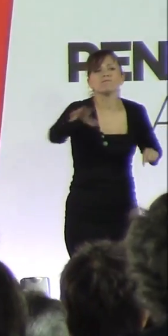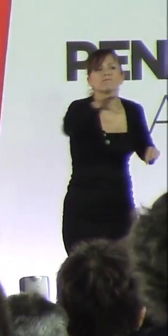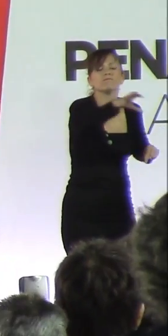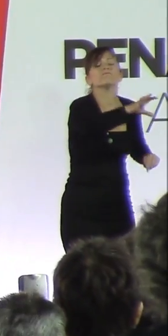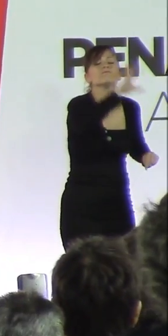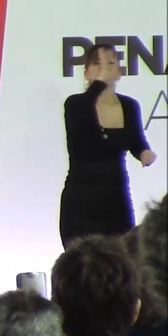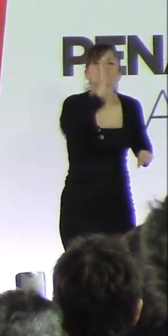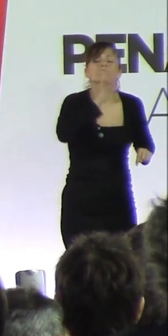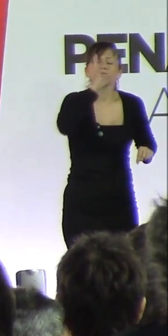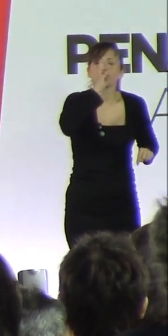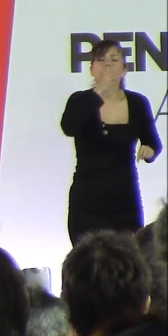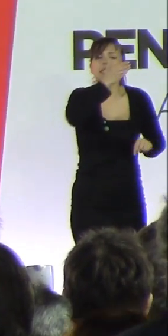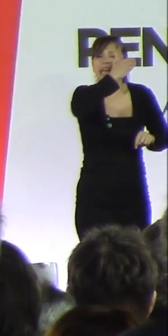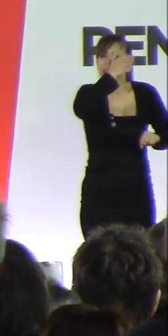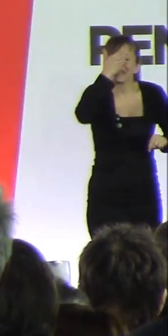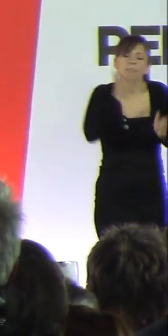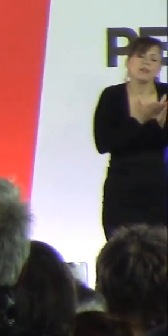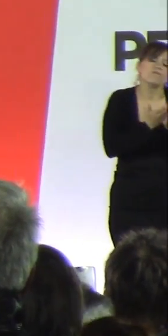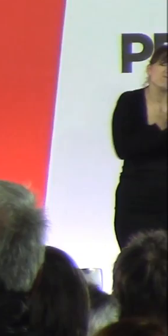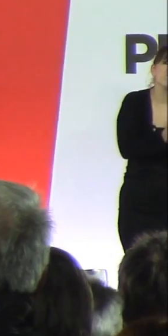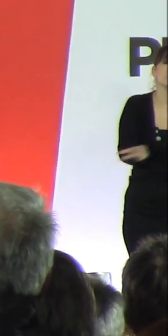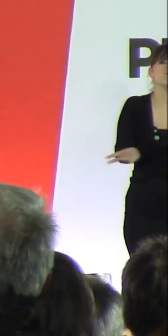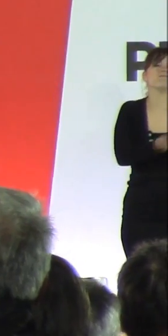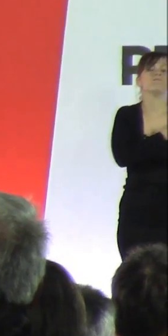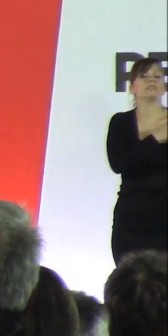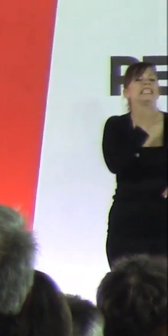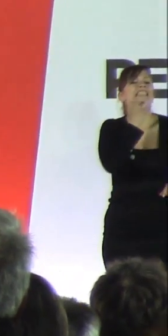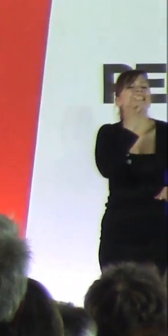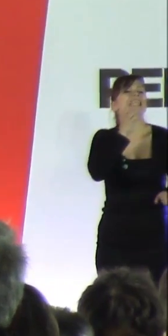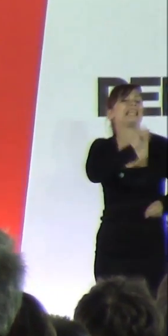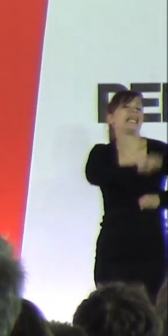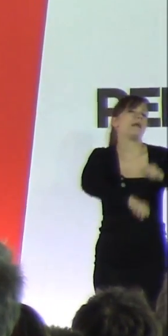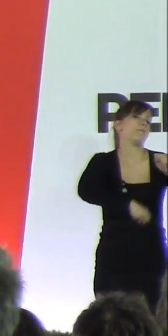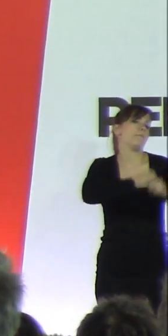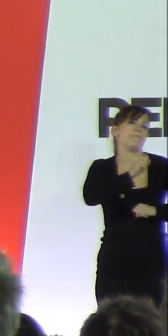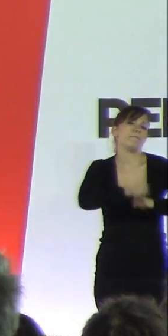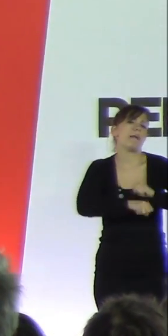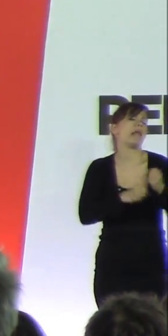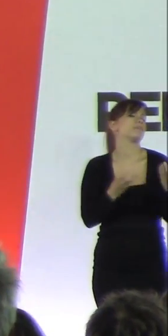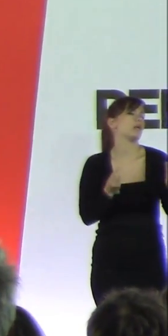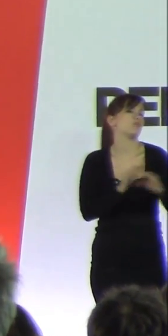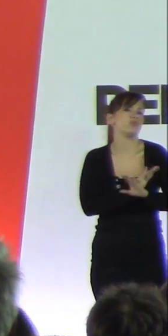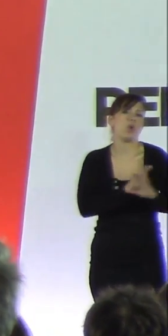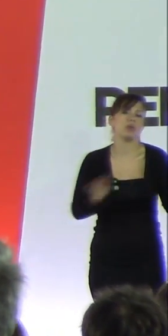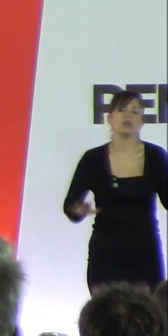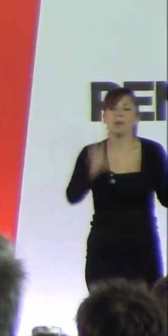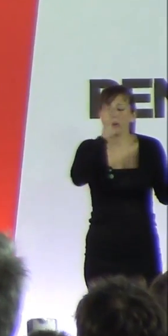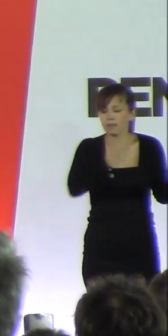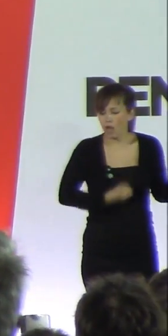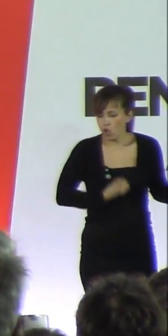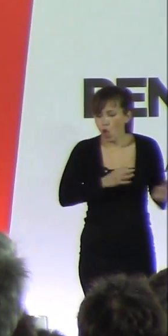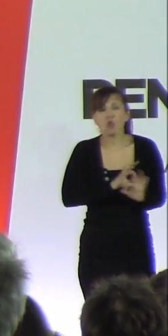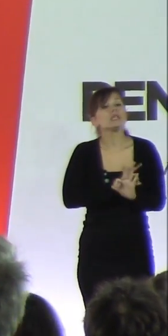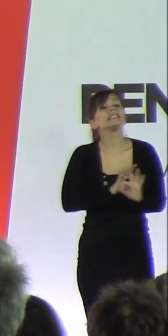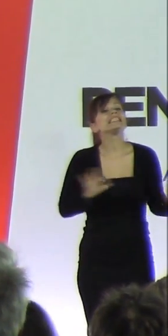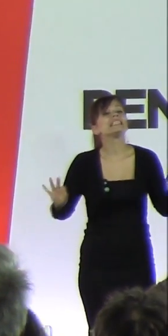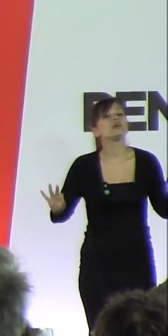έδωσαν μια τίμια και σκληρή μάχη, και είμαι βέβαιος ότι αυτή την Κυριακή θα